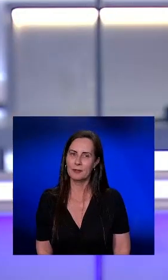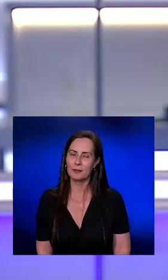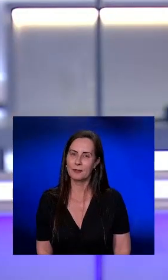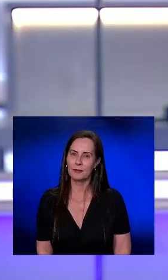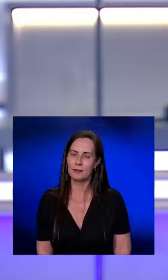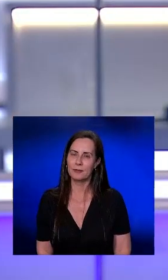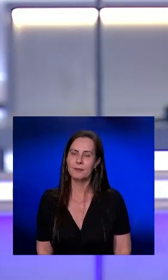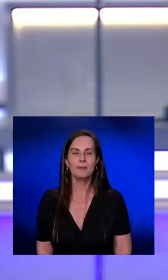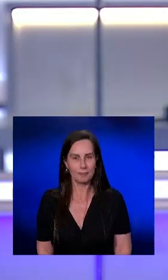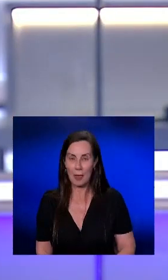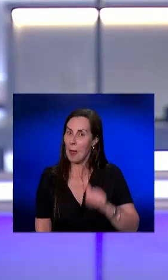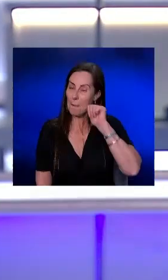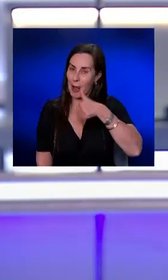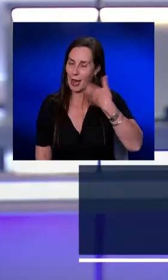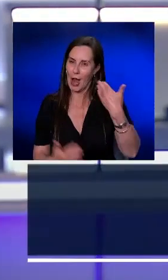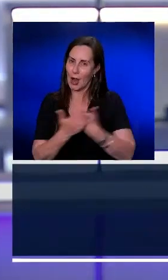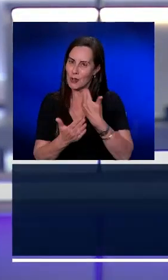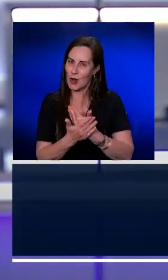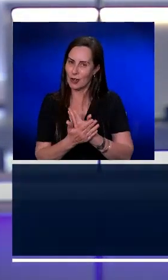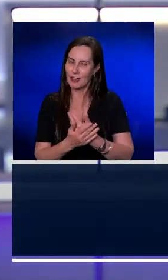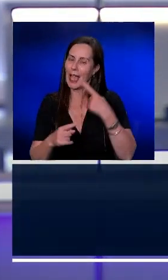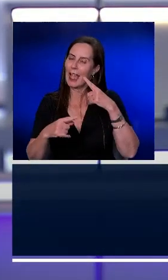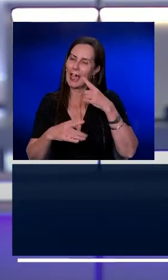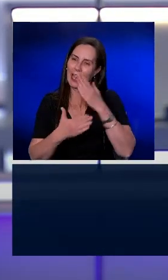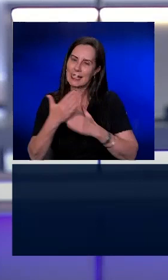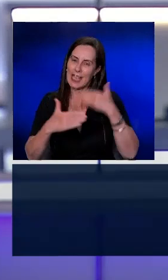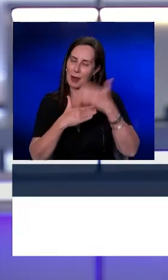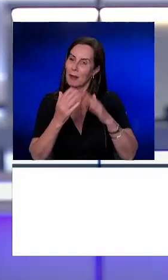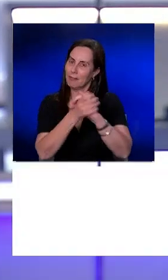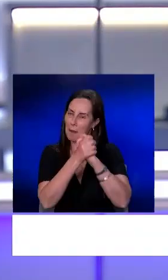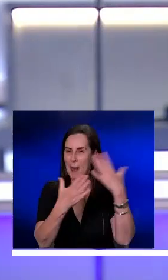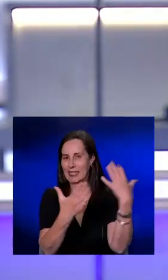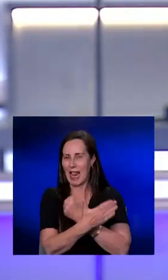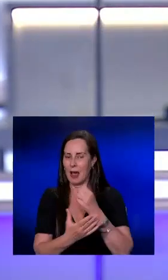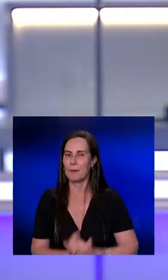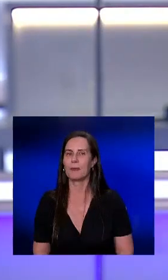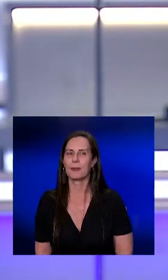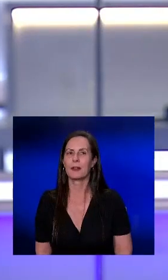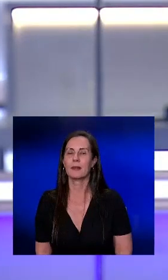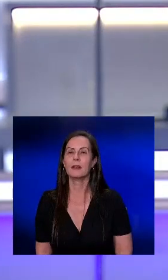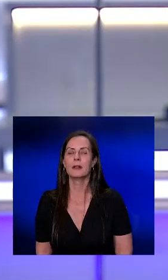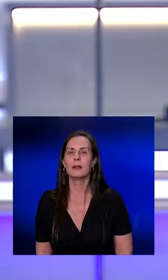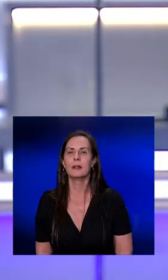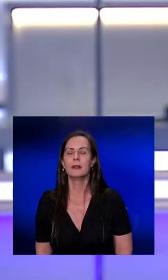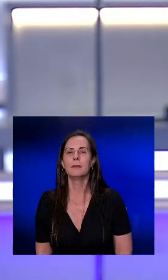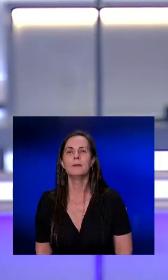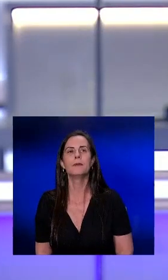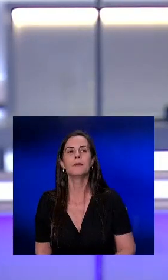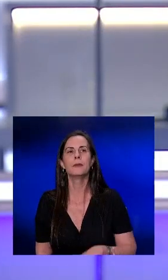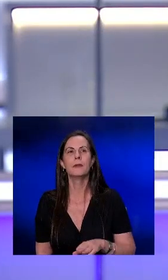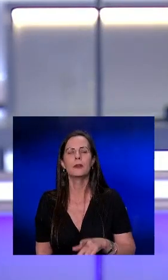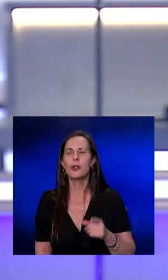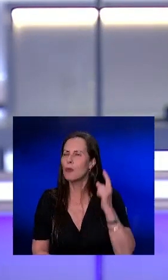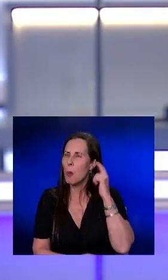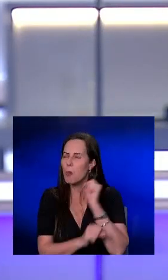ושוב נזכיר לכם, מחר אחרי חדשות הערב חצי הגמר השני, נחל בהצלחה. לפני זמן קצר דיווחים על בום